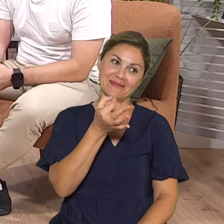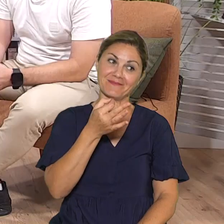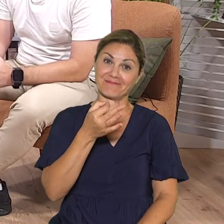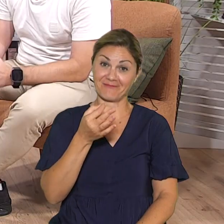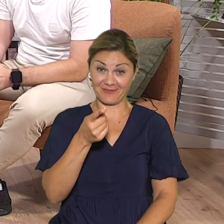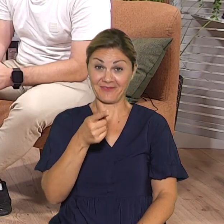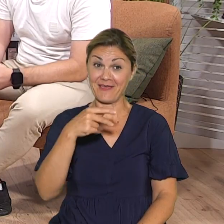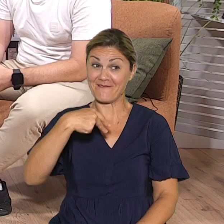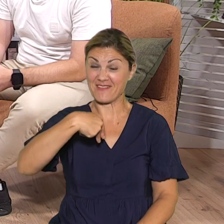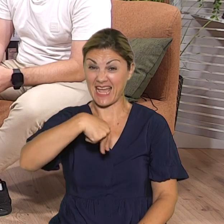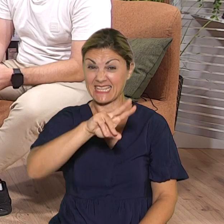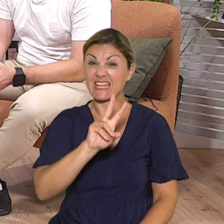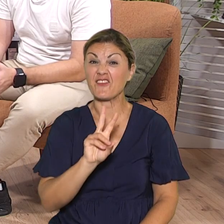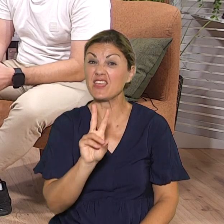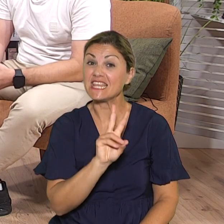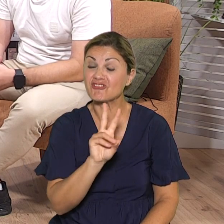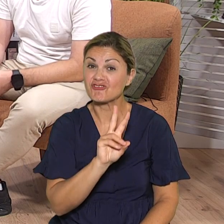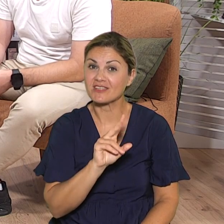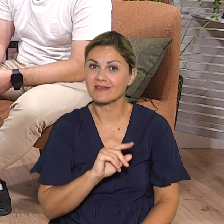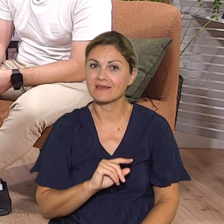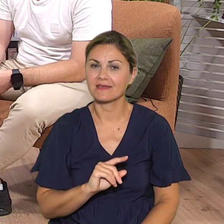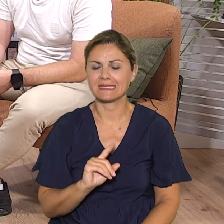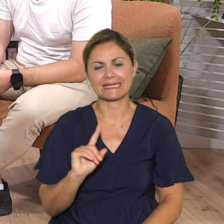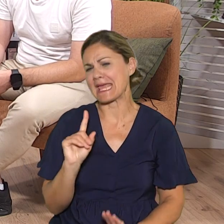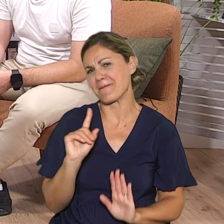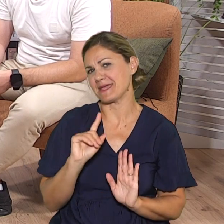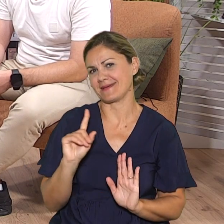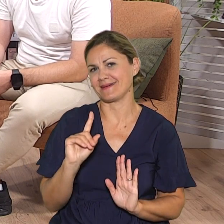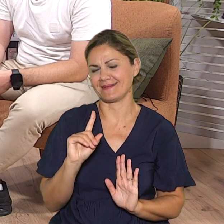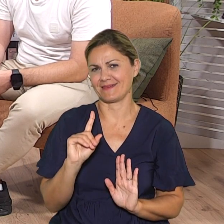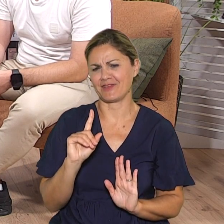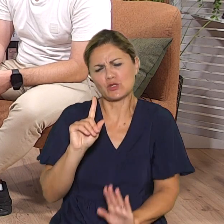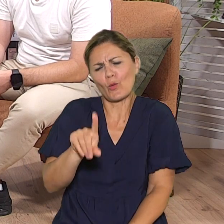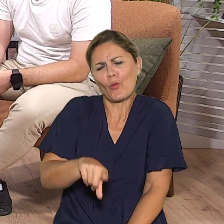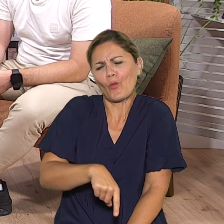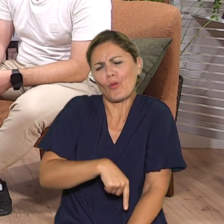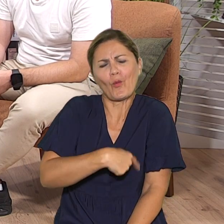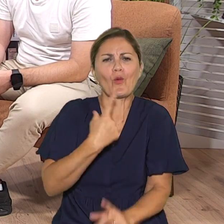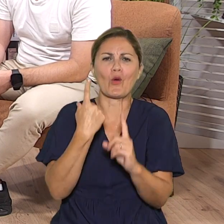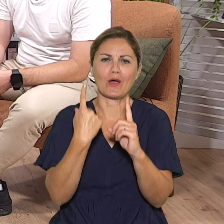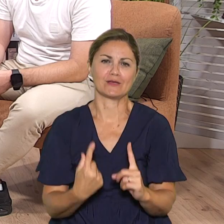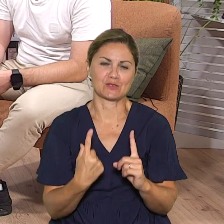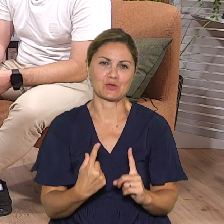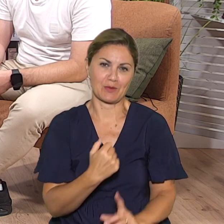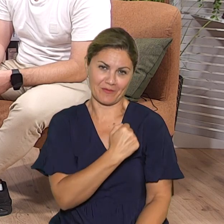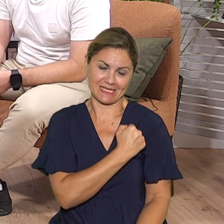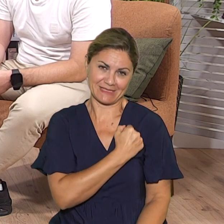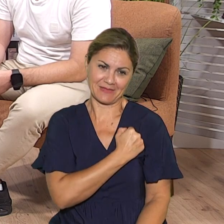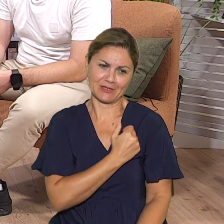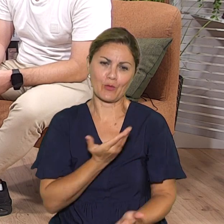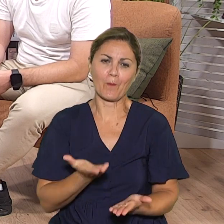se vratili ponovno u Vinišće ili biste ostali tu? Ne bi nikad. Ja Split smatram svojim jedinim